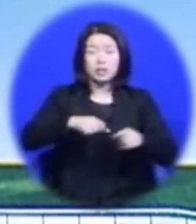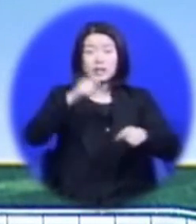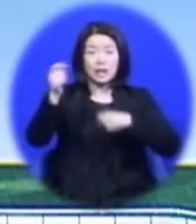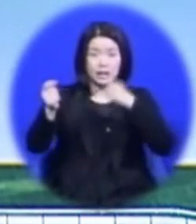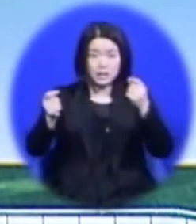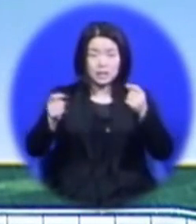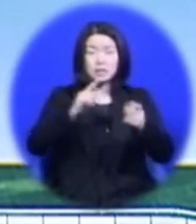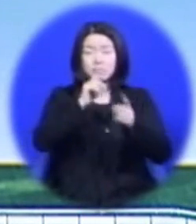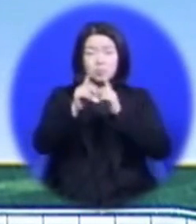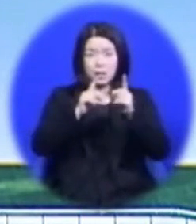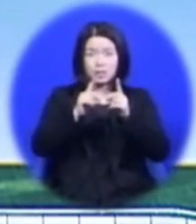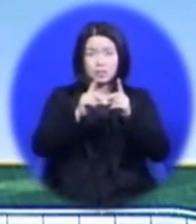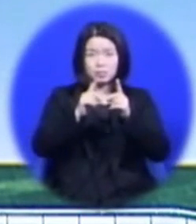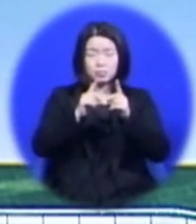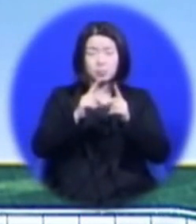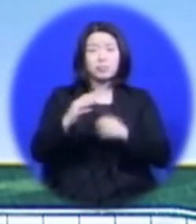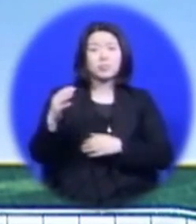말씀에